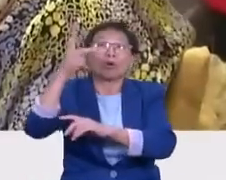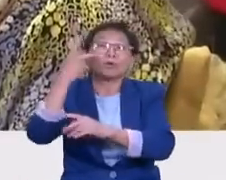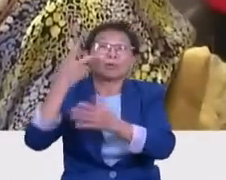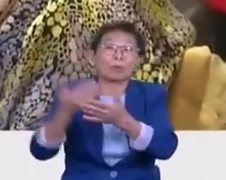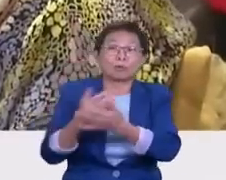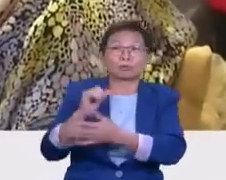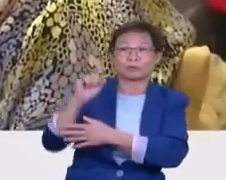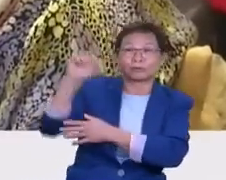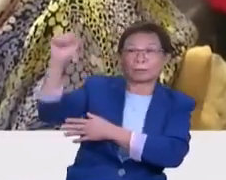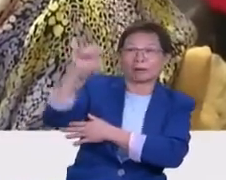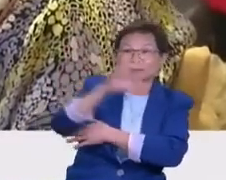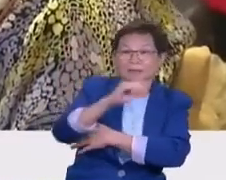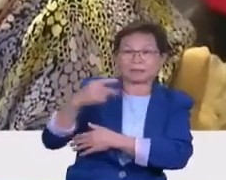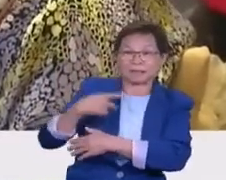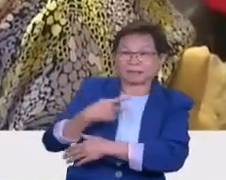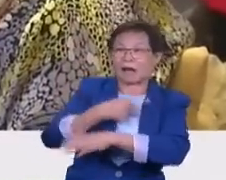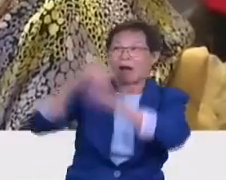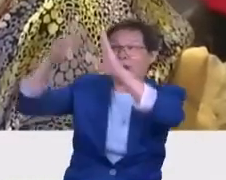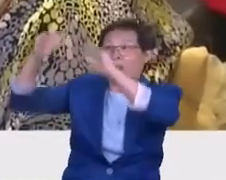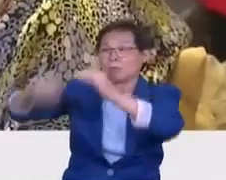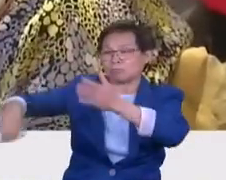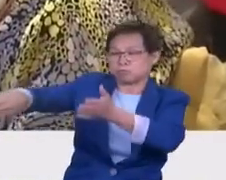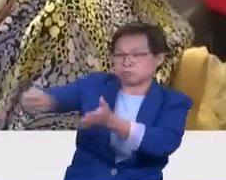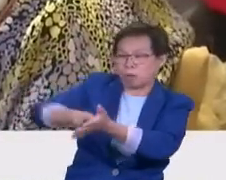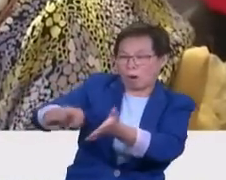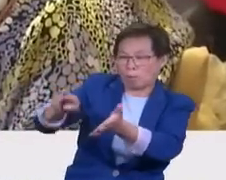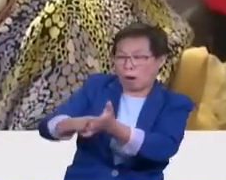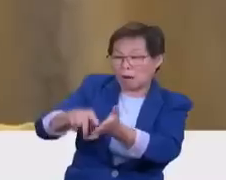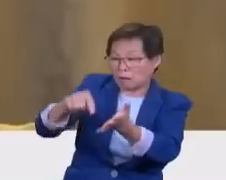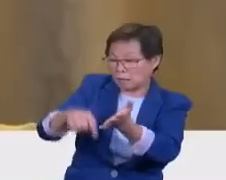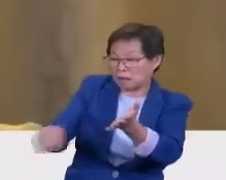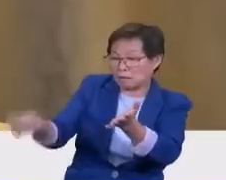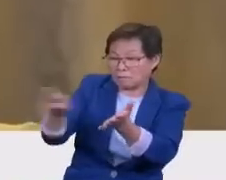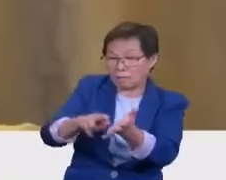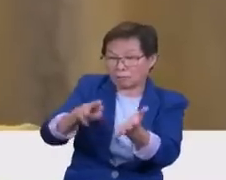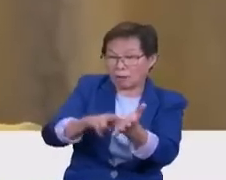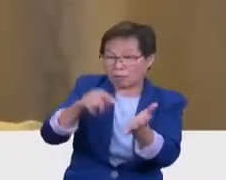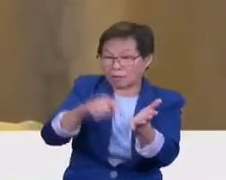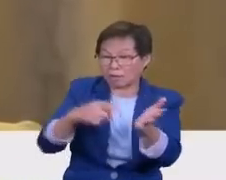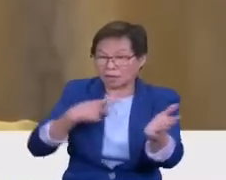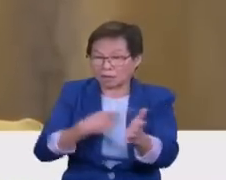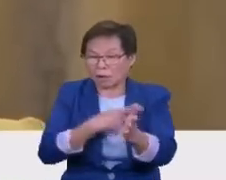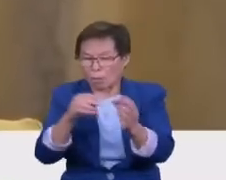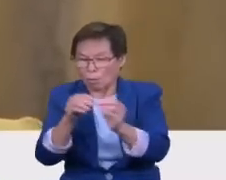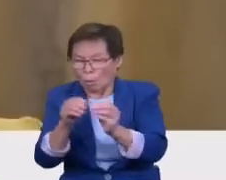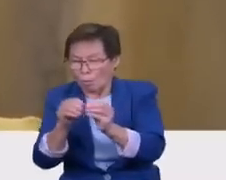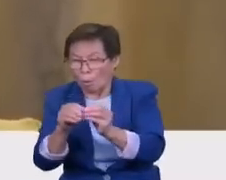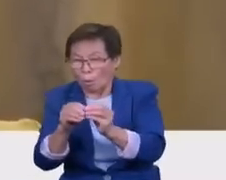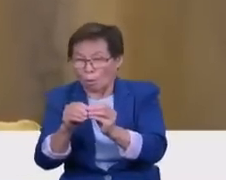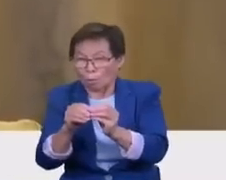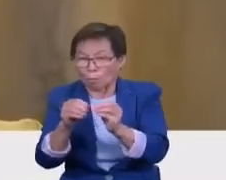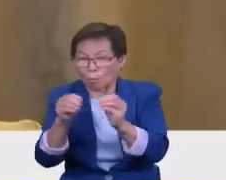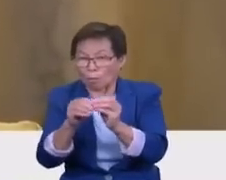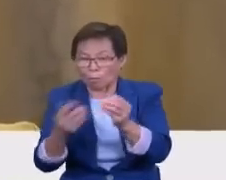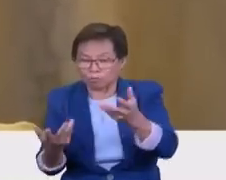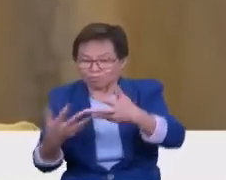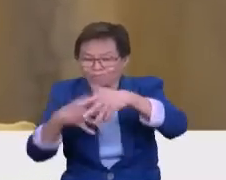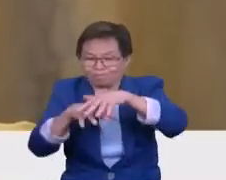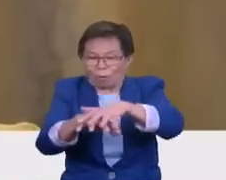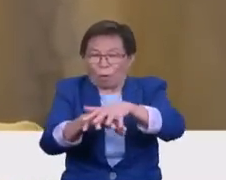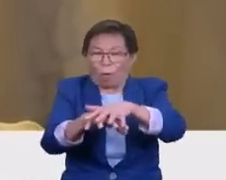dan kita harap dengan pendaftaran ini kita akan lebih dapat menyatu